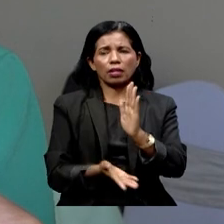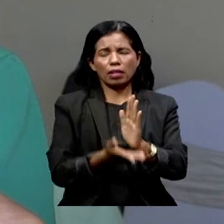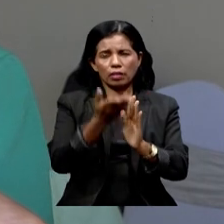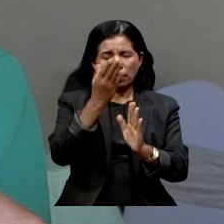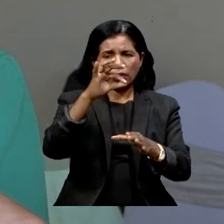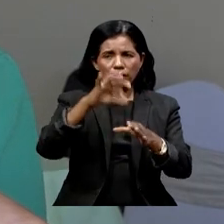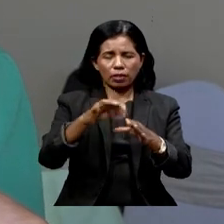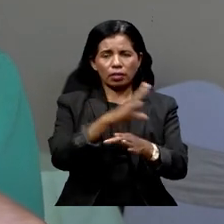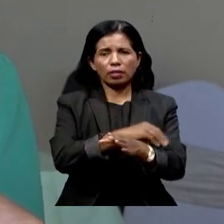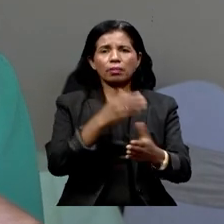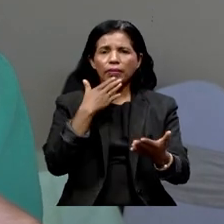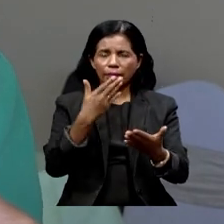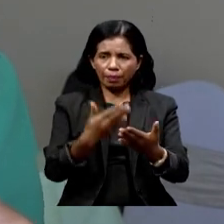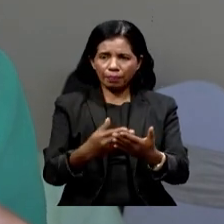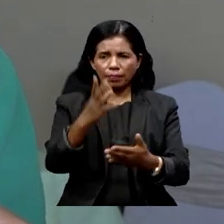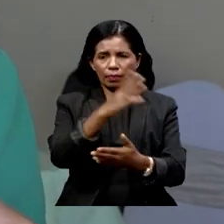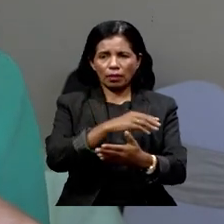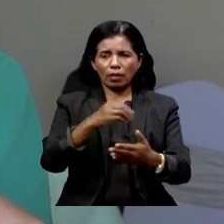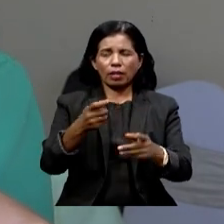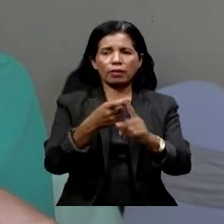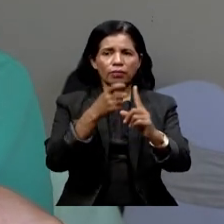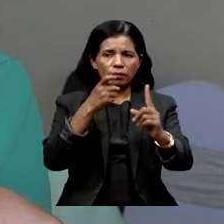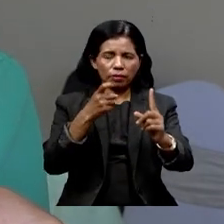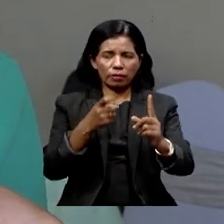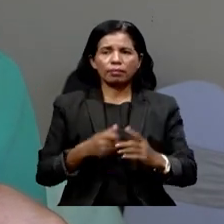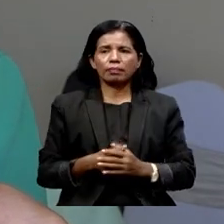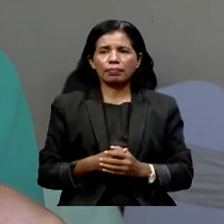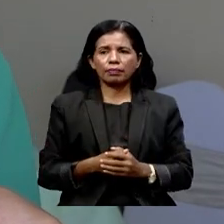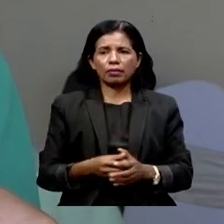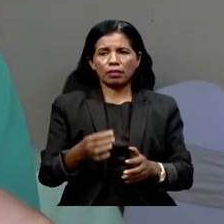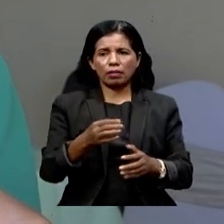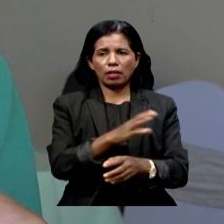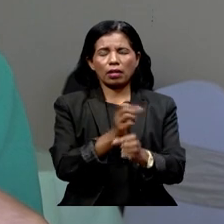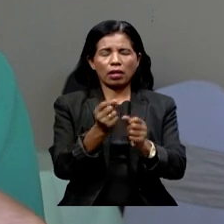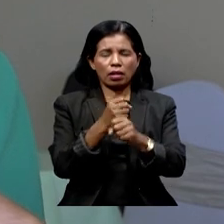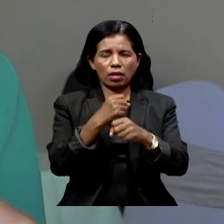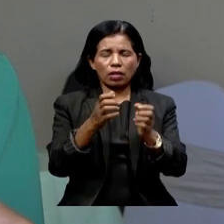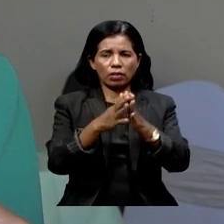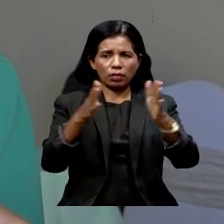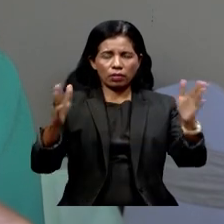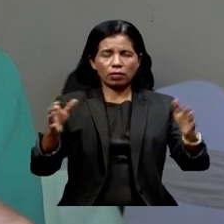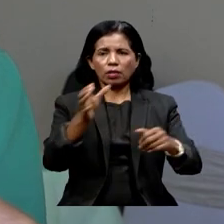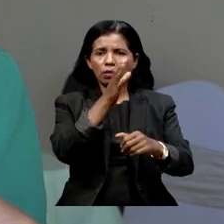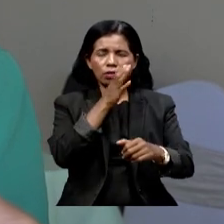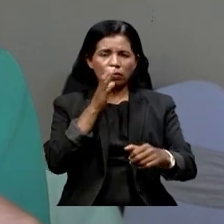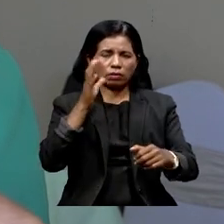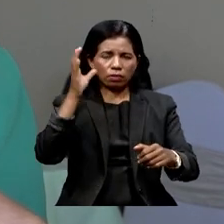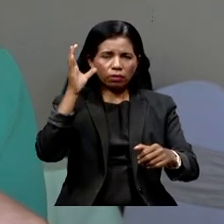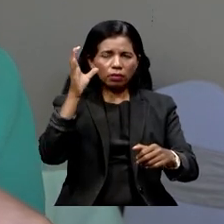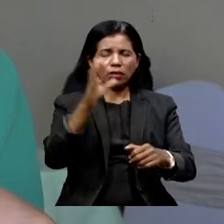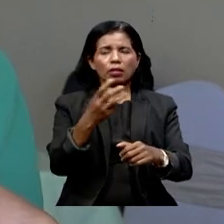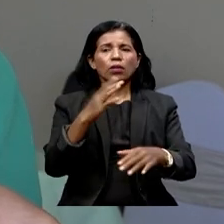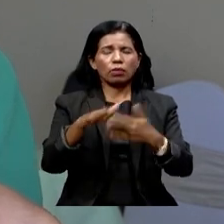perusahaan produktivitas nomor liuhusi haluan itu nia areas de culturas bosar hoto